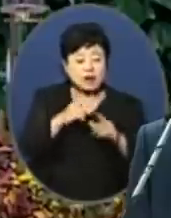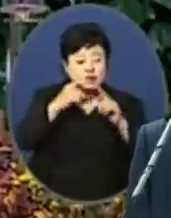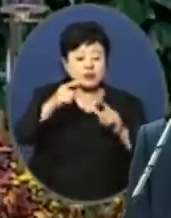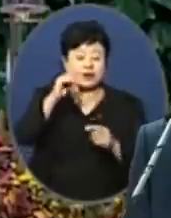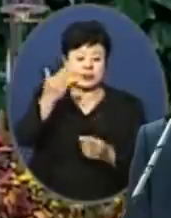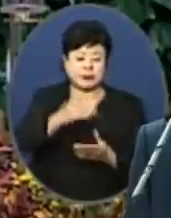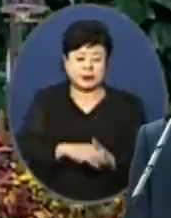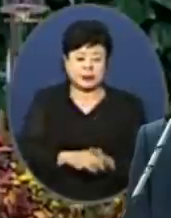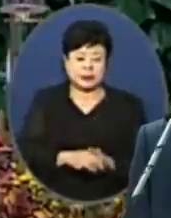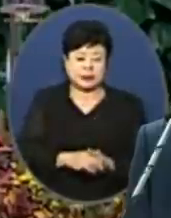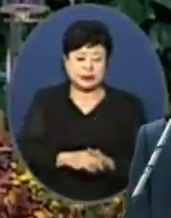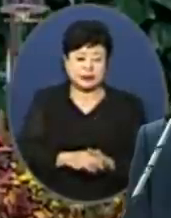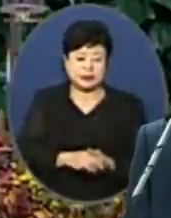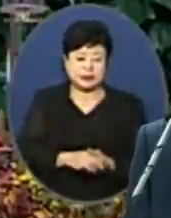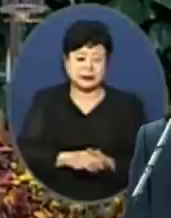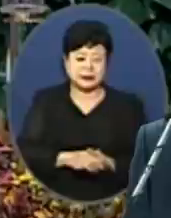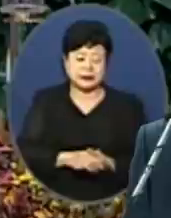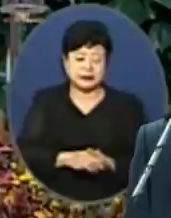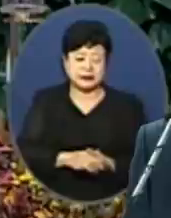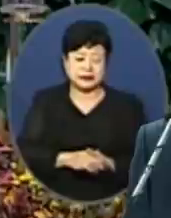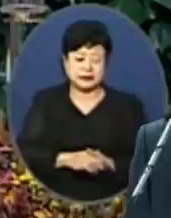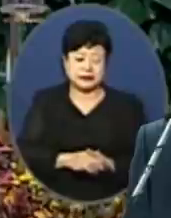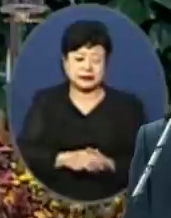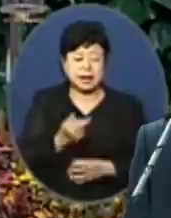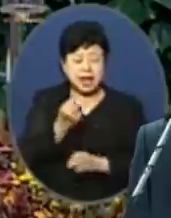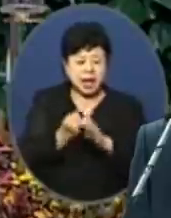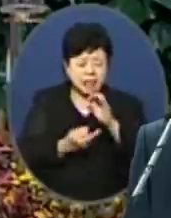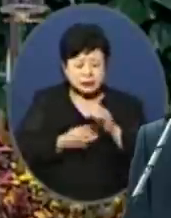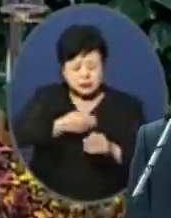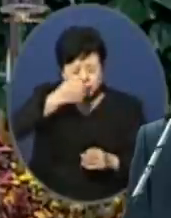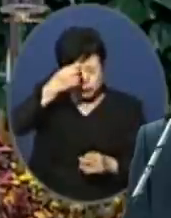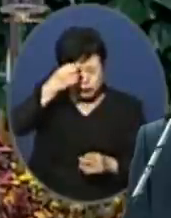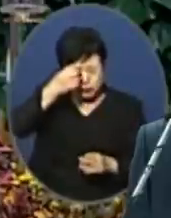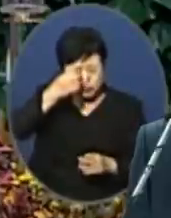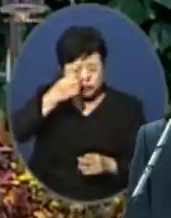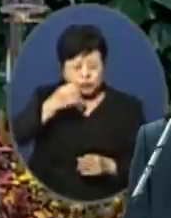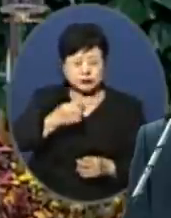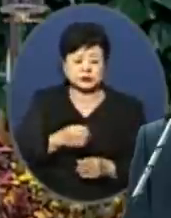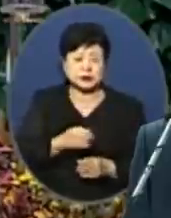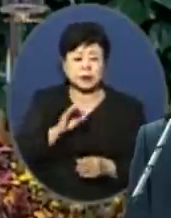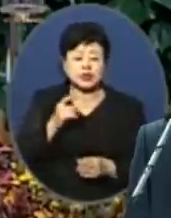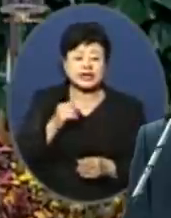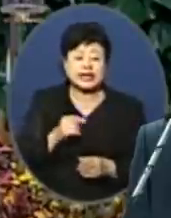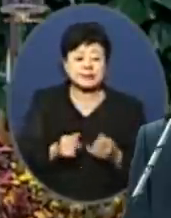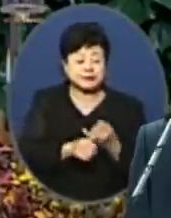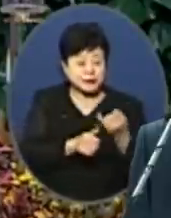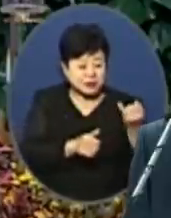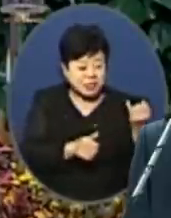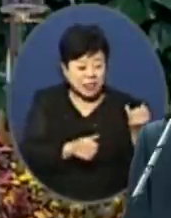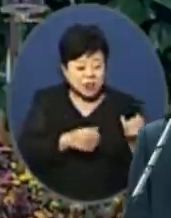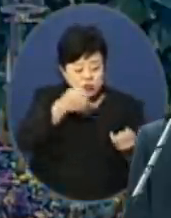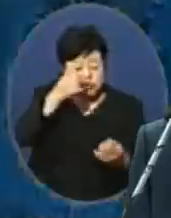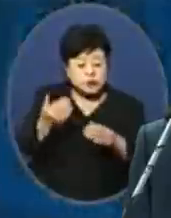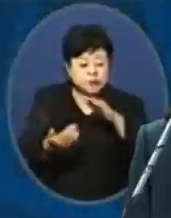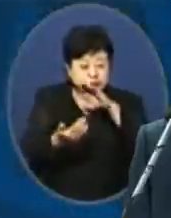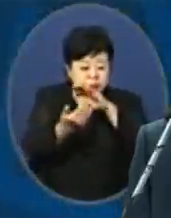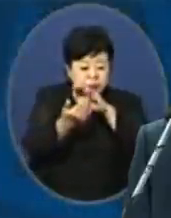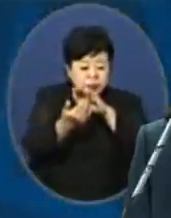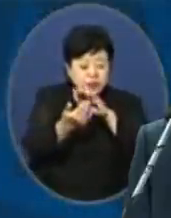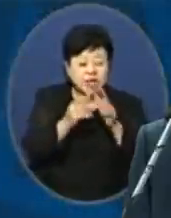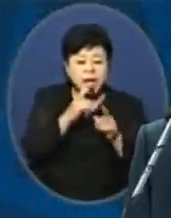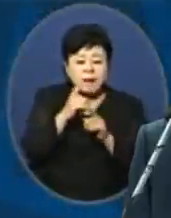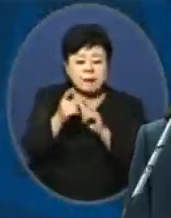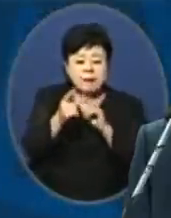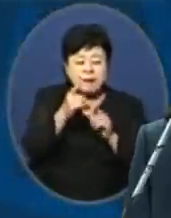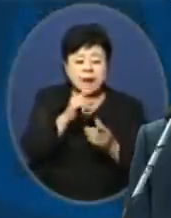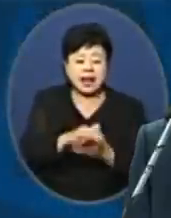합니다. 나치로부터 온갖 고초를 겪으면서 꿈을 놓지 않았던 코리텐붐 여사는 이렇게 말했습니다. 꿈을 이루는 데 있어서 말은